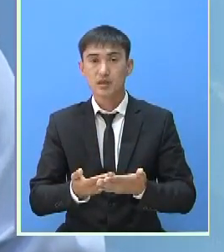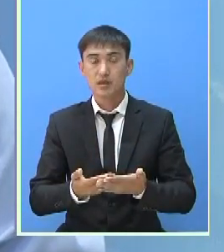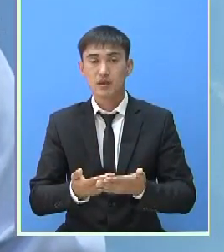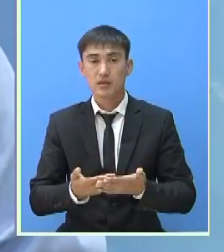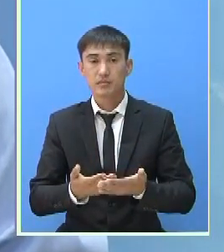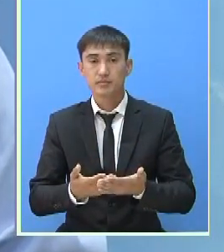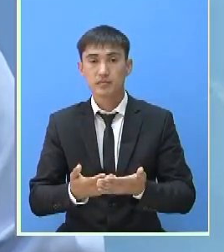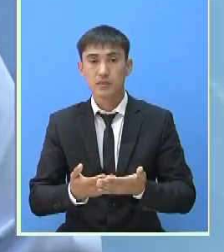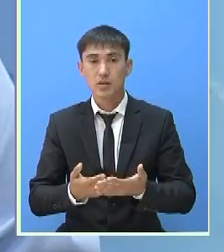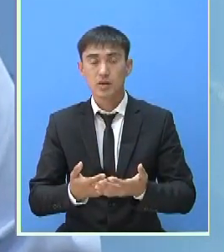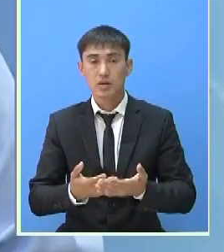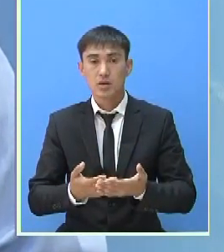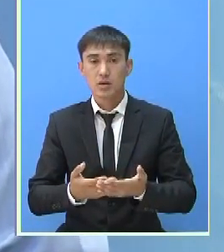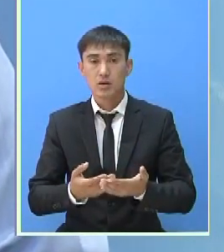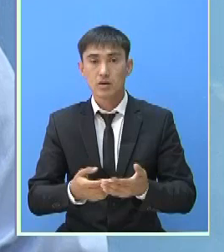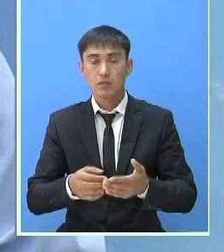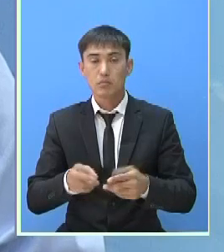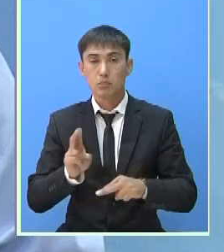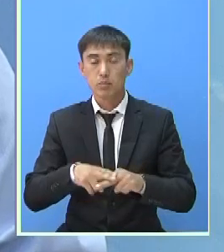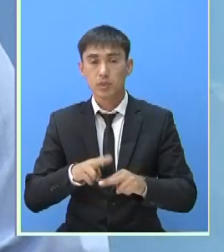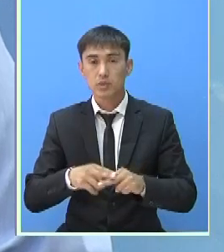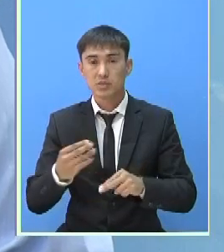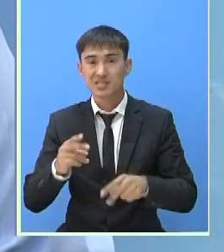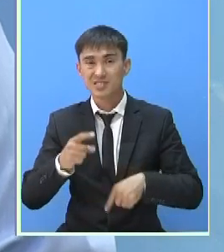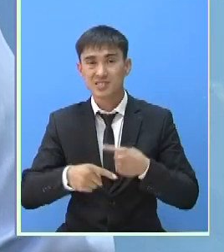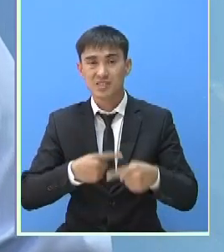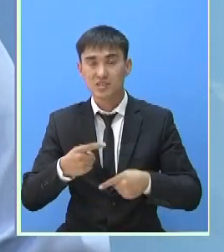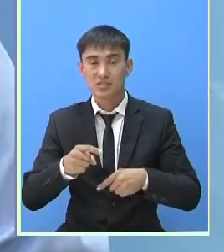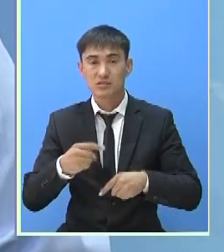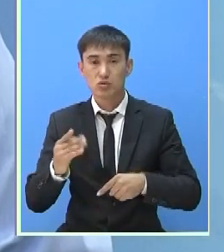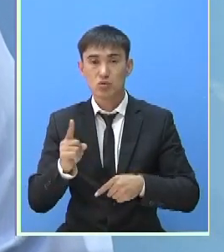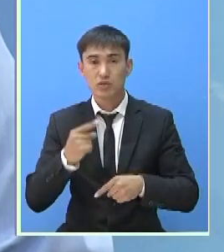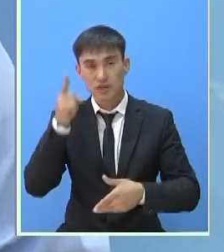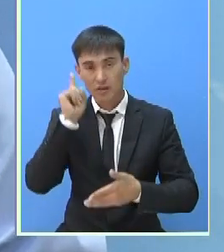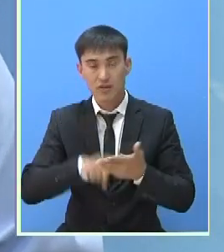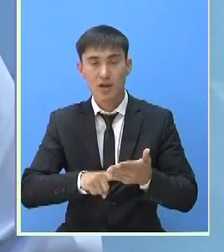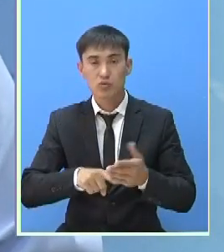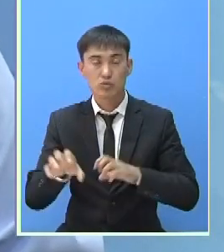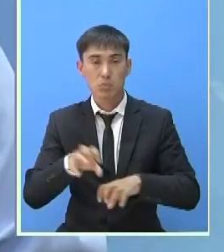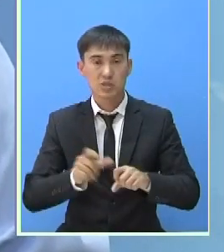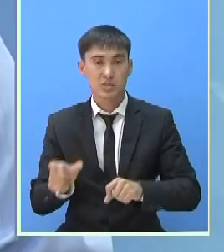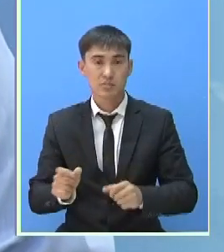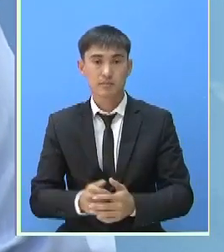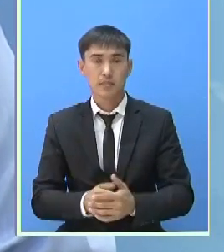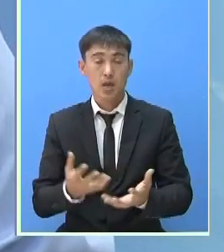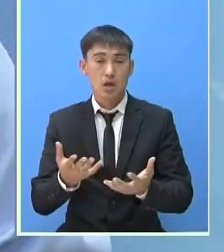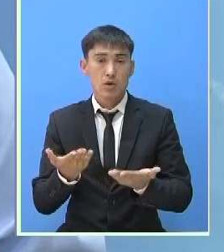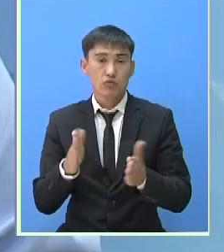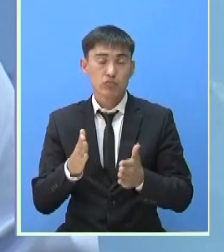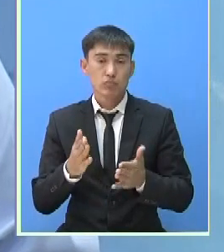вынуждены отбивать пороги правоохранительных органов вследствие того, что они доверяются мошенникам.